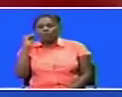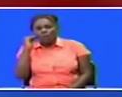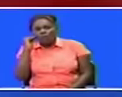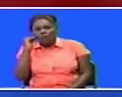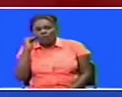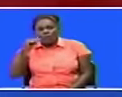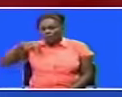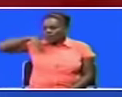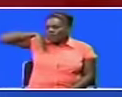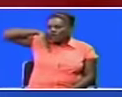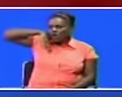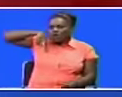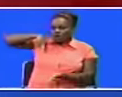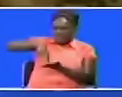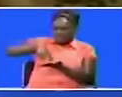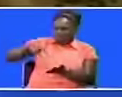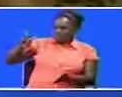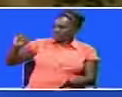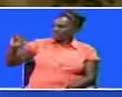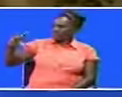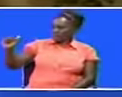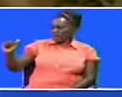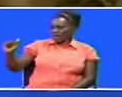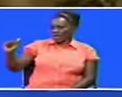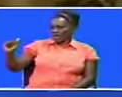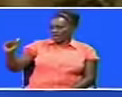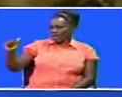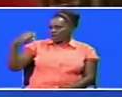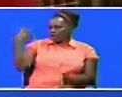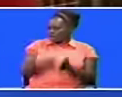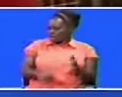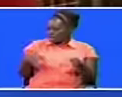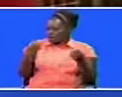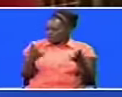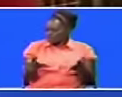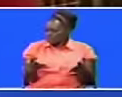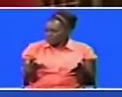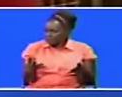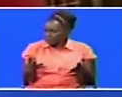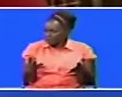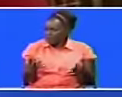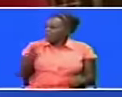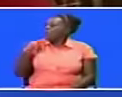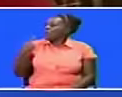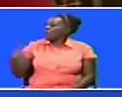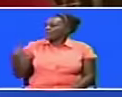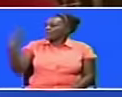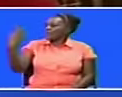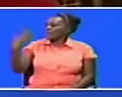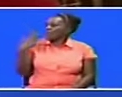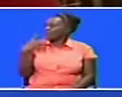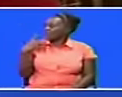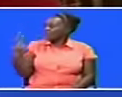ambaye amesimama jina lake Viga, iwapo ni kumuuza basi atanunua kwa takriban shilingi 100,000 au